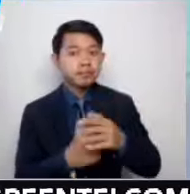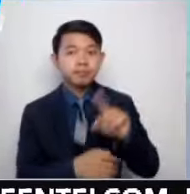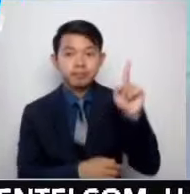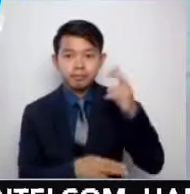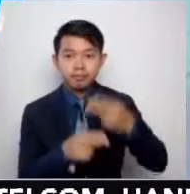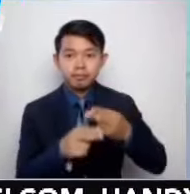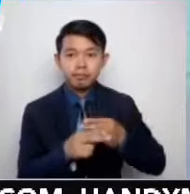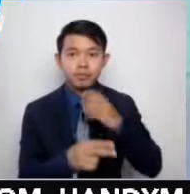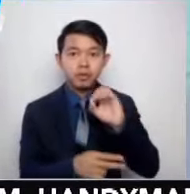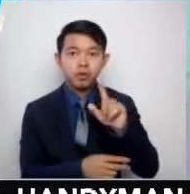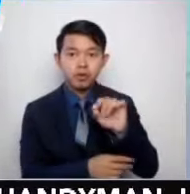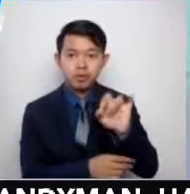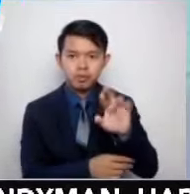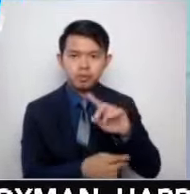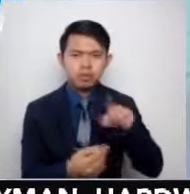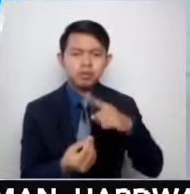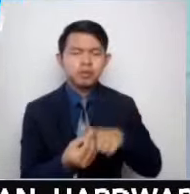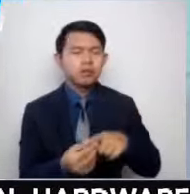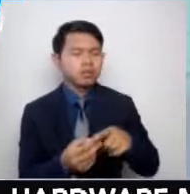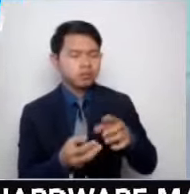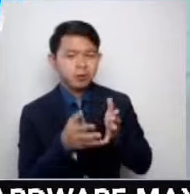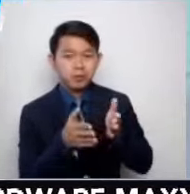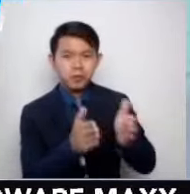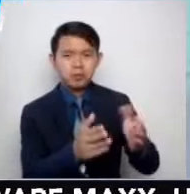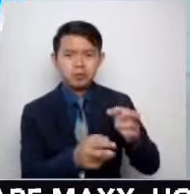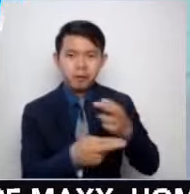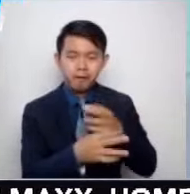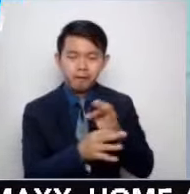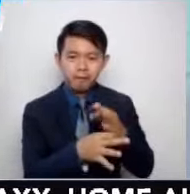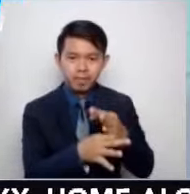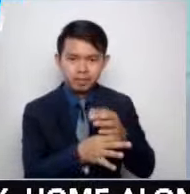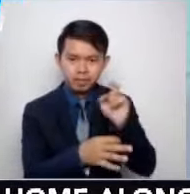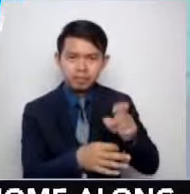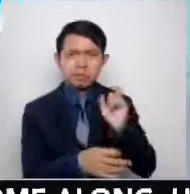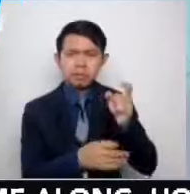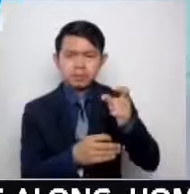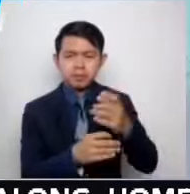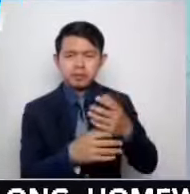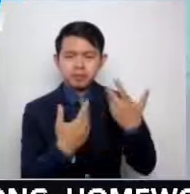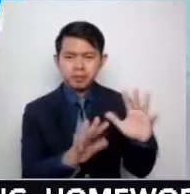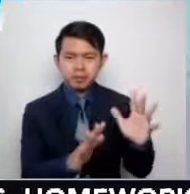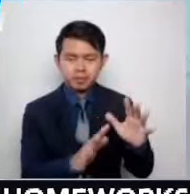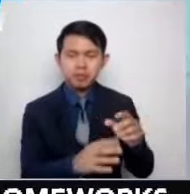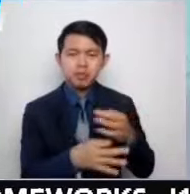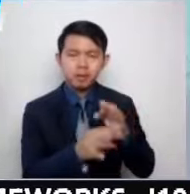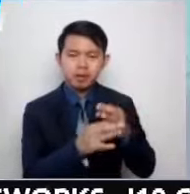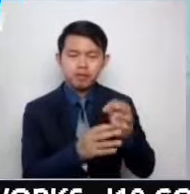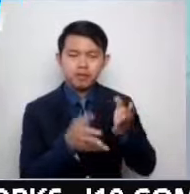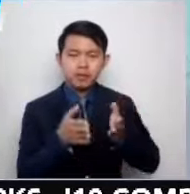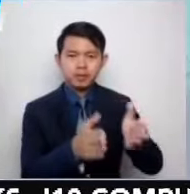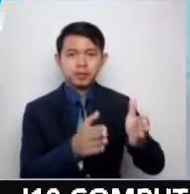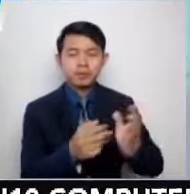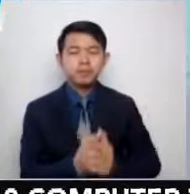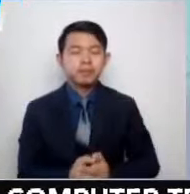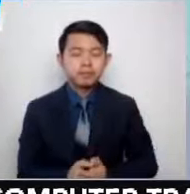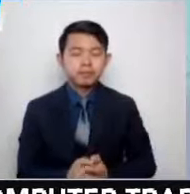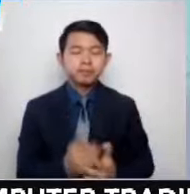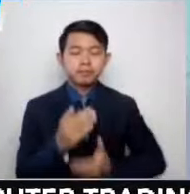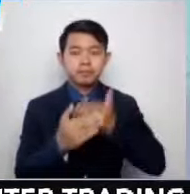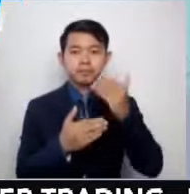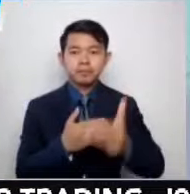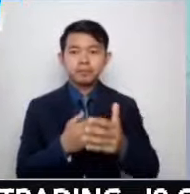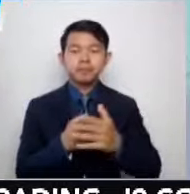road repairs. Mm-hmm. Ayon sa kanya, dapat tinatapos agad ang mga pinapagawang kalsada. Gusto naman maisabatas ni Rod